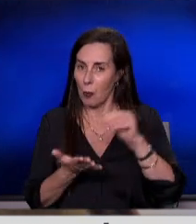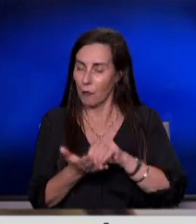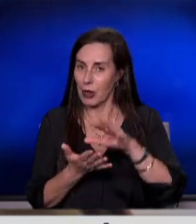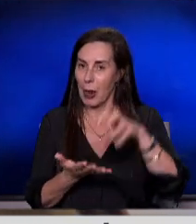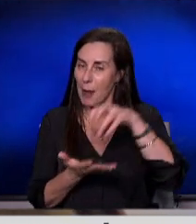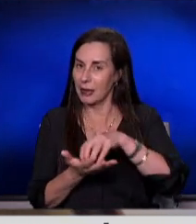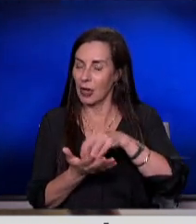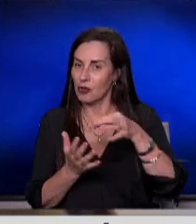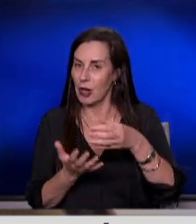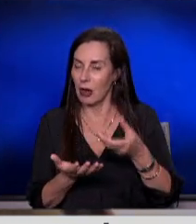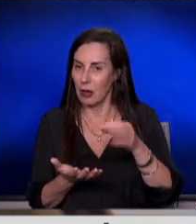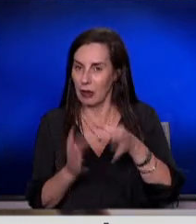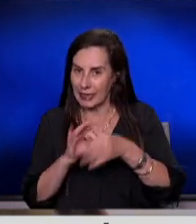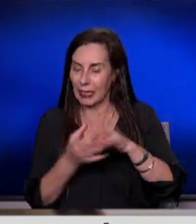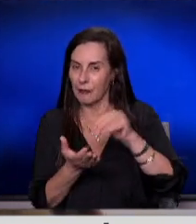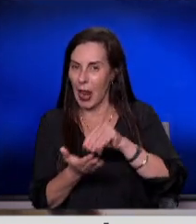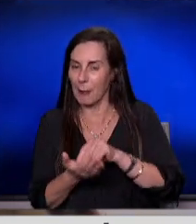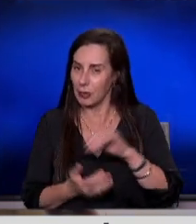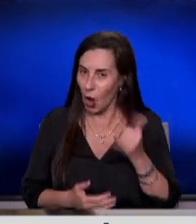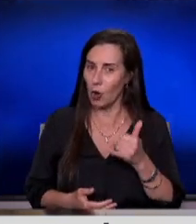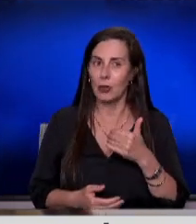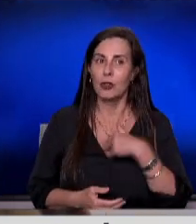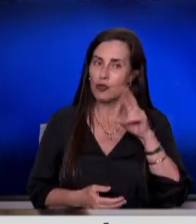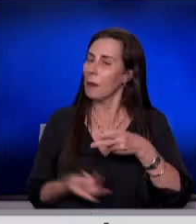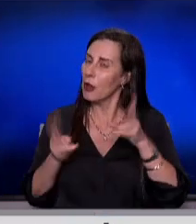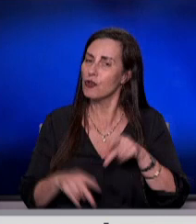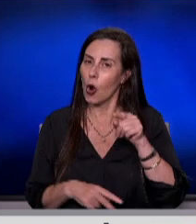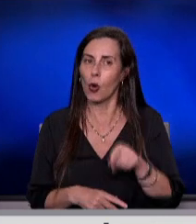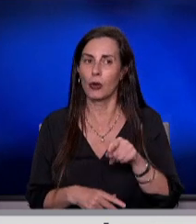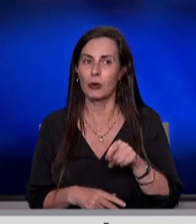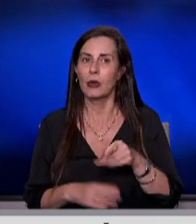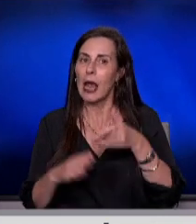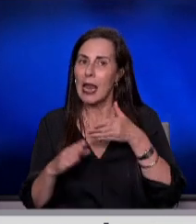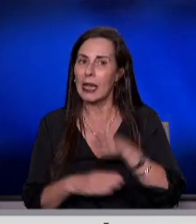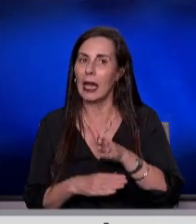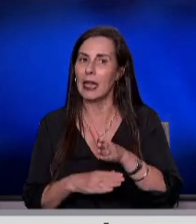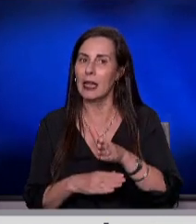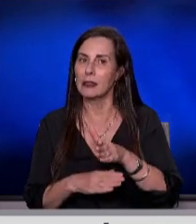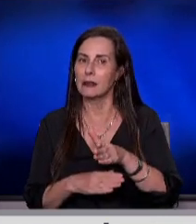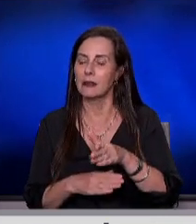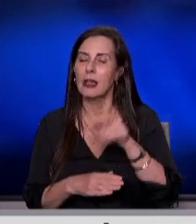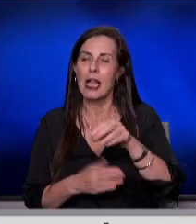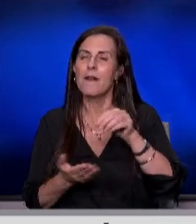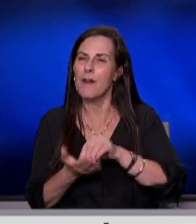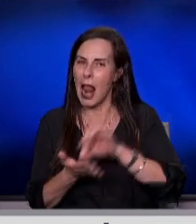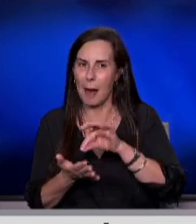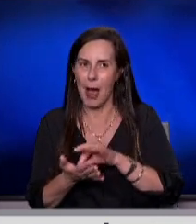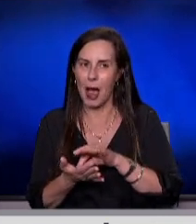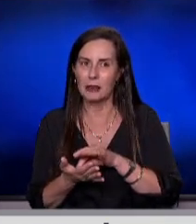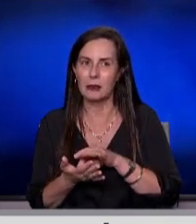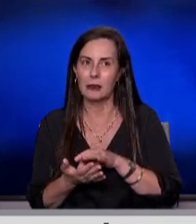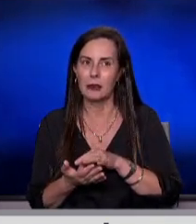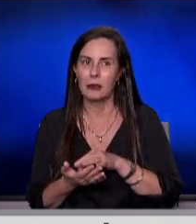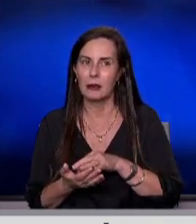של מפעל הפיס, אז... נכון. אז יש גם אפשרות כזאת להיכנס לתוך מסלול של מפעל הפיס. זה